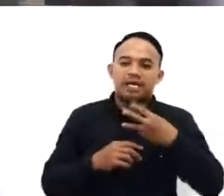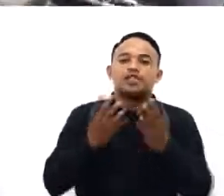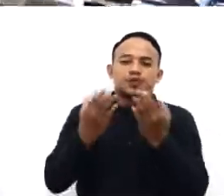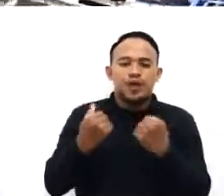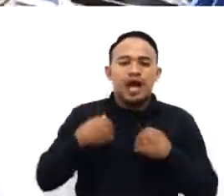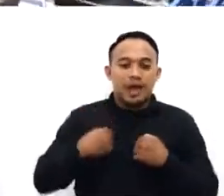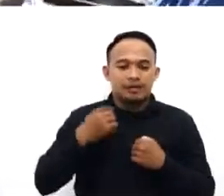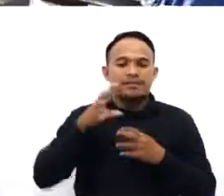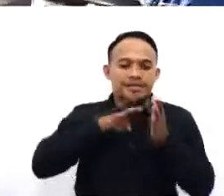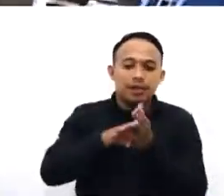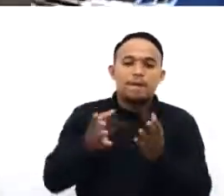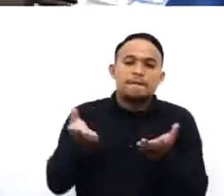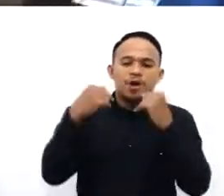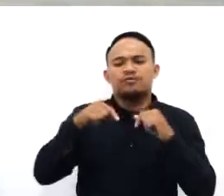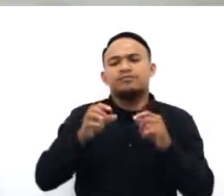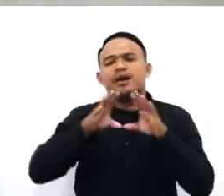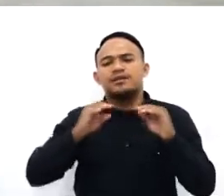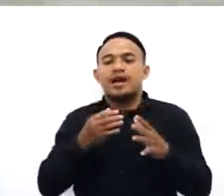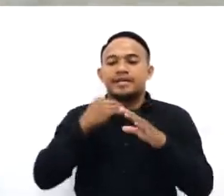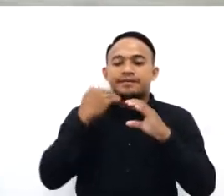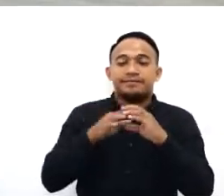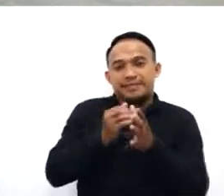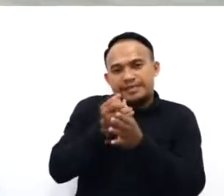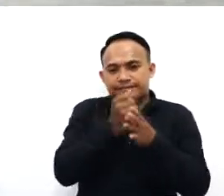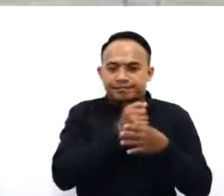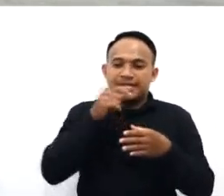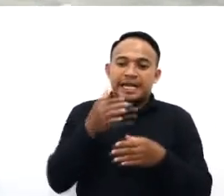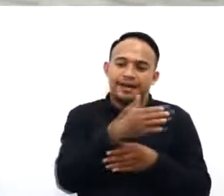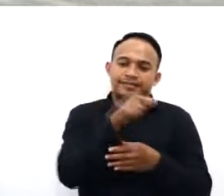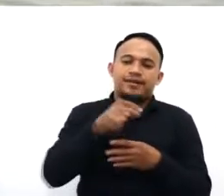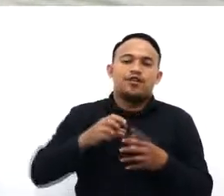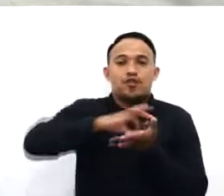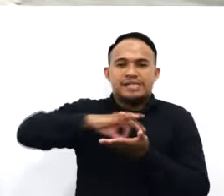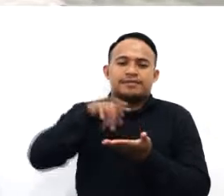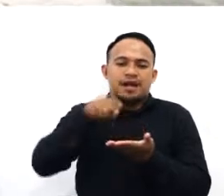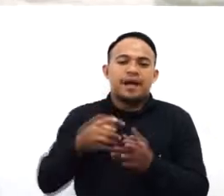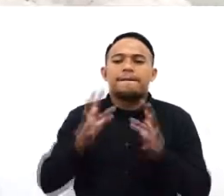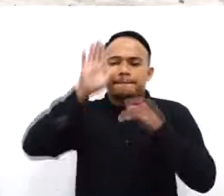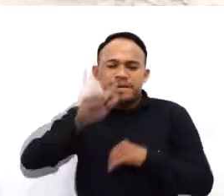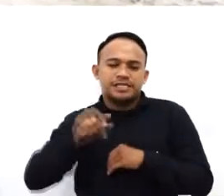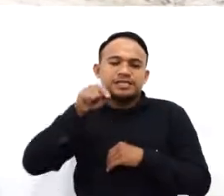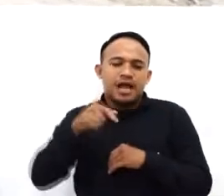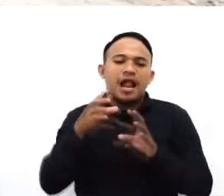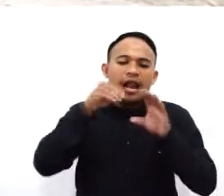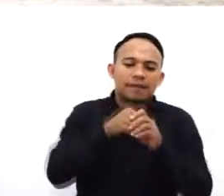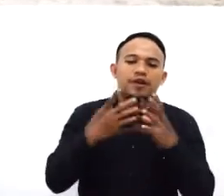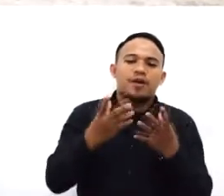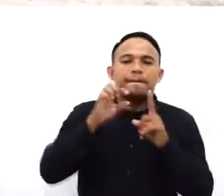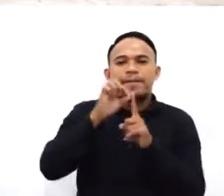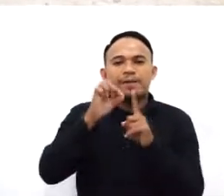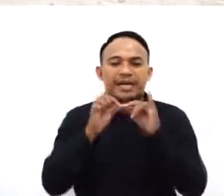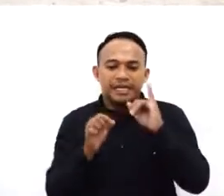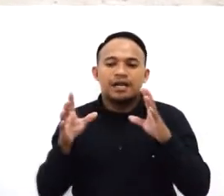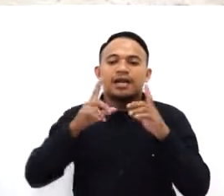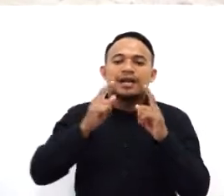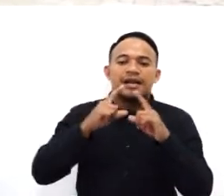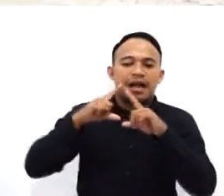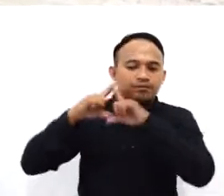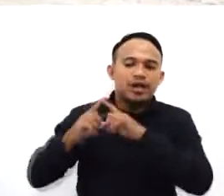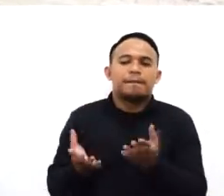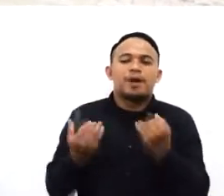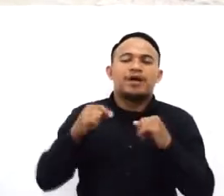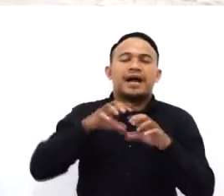Wartabone, juga meninjau pembangunan dermaga perikanan yang lokasinya masih dalam kawasan PPI